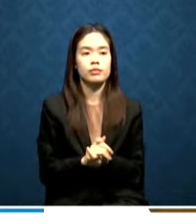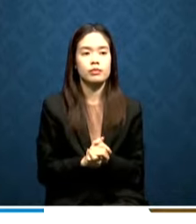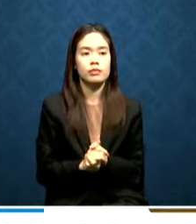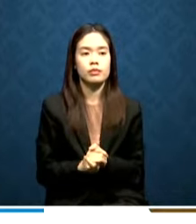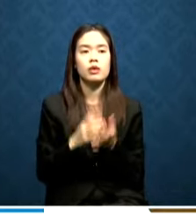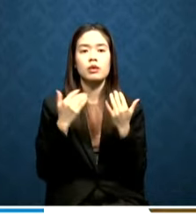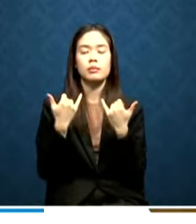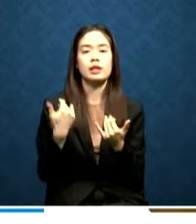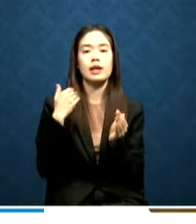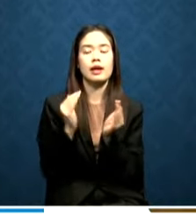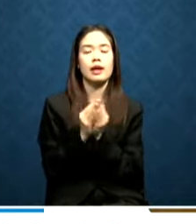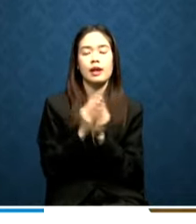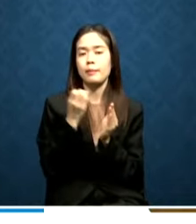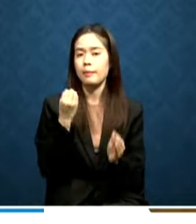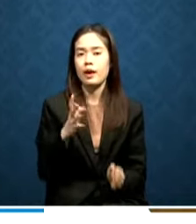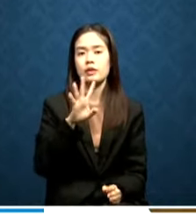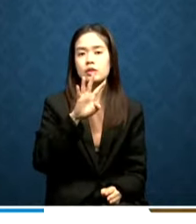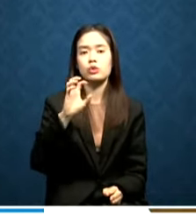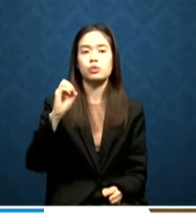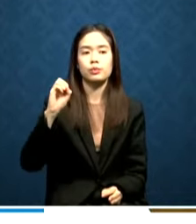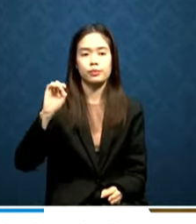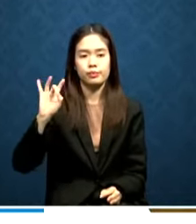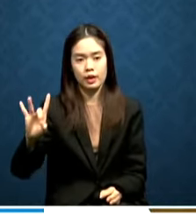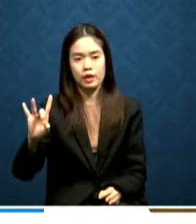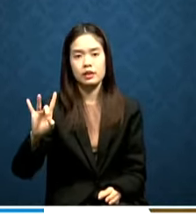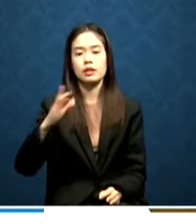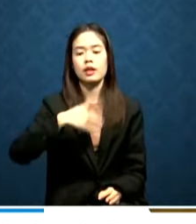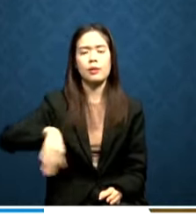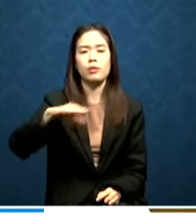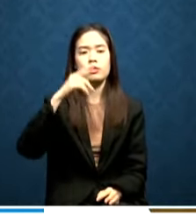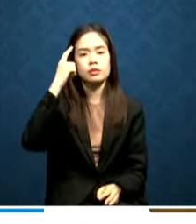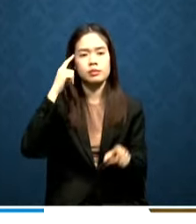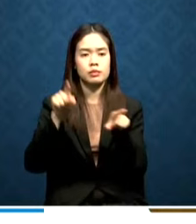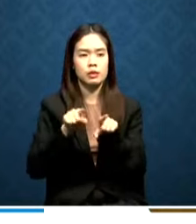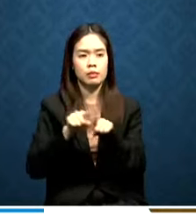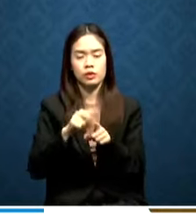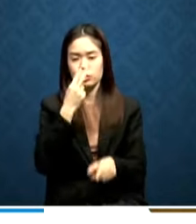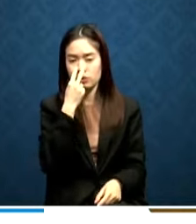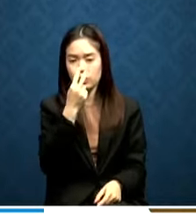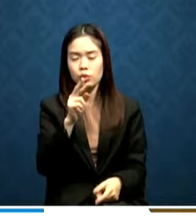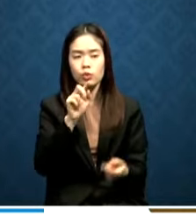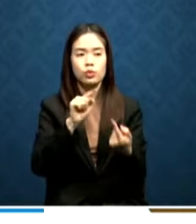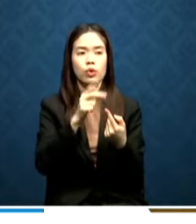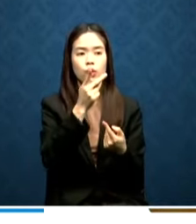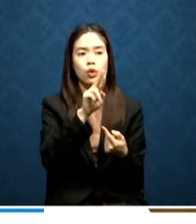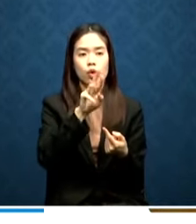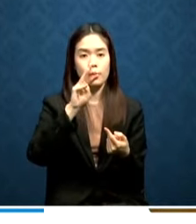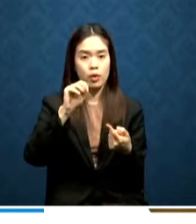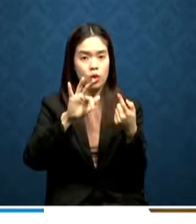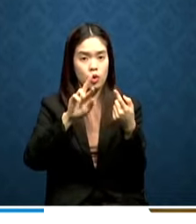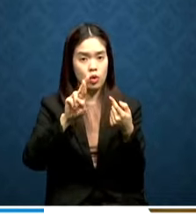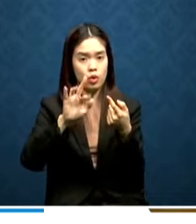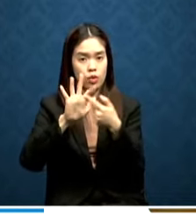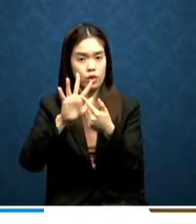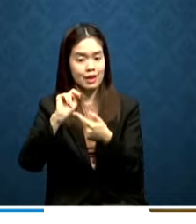408นะครับไม่ลงคะแนน2เห็นชอบด้วยกันหมดเพราะว่าเราดึงมาจากจุดแข็งของแต่ละร่างทั้งร่างครม.ซึ่งเรายกร่